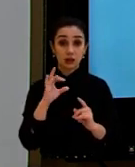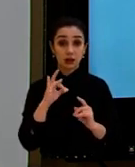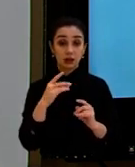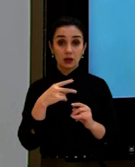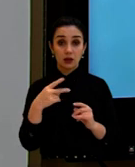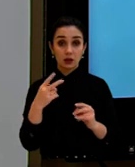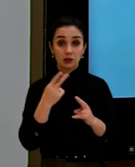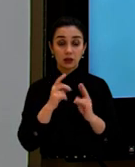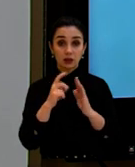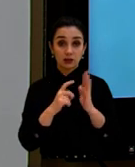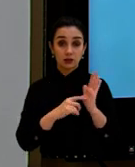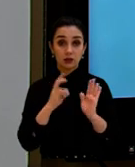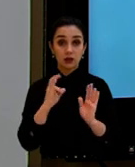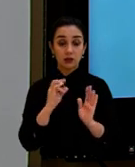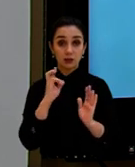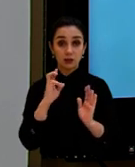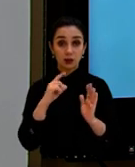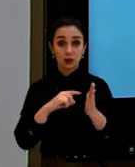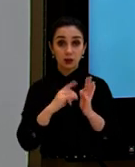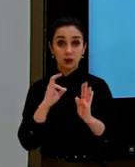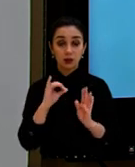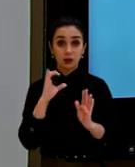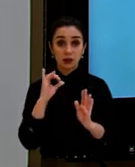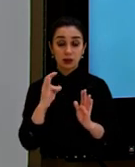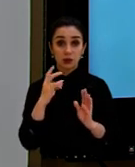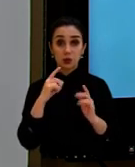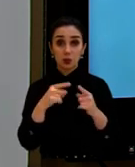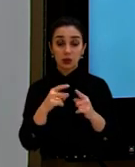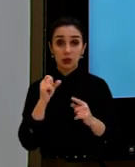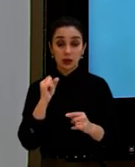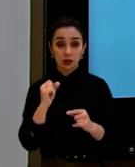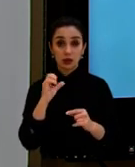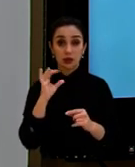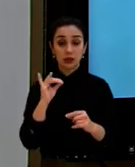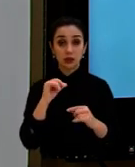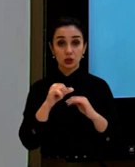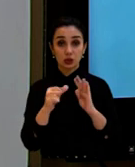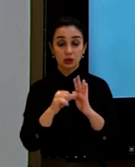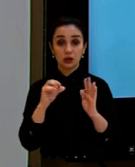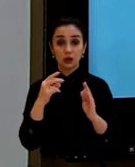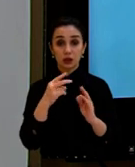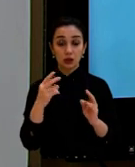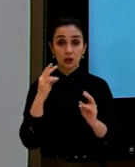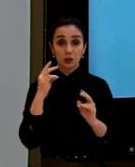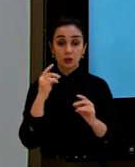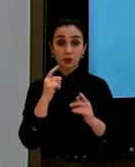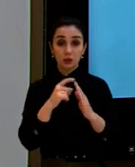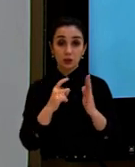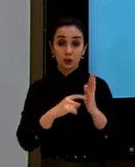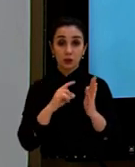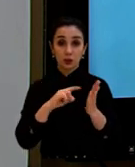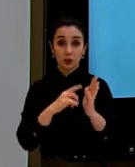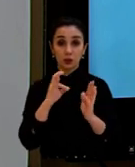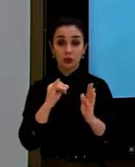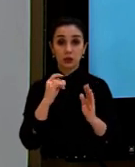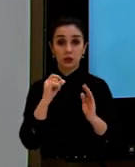равно BC разделить на 2 умноженное на синус угла А равно 16 разделить на 2 умноженное на